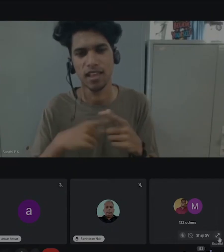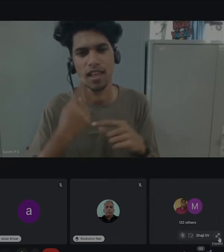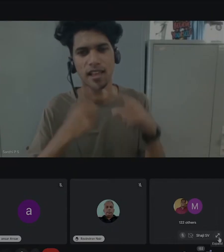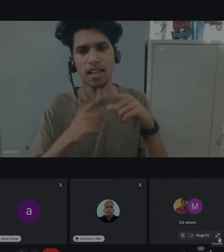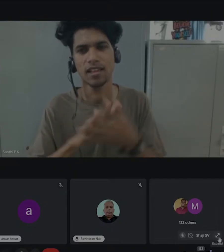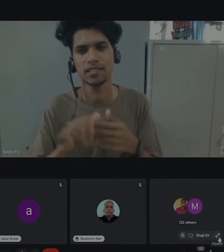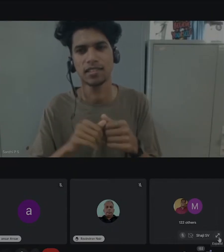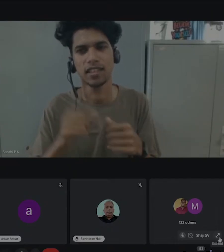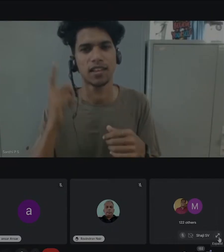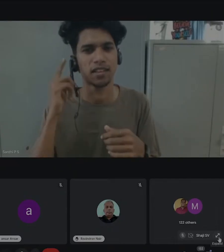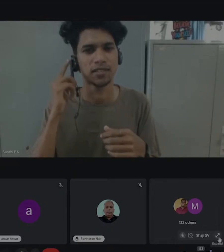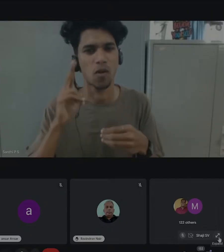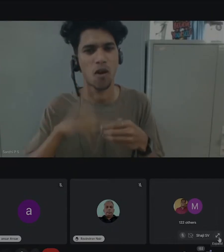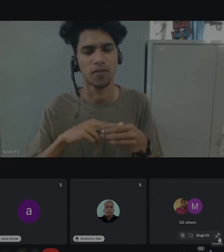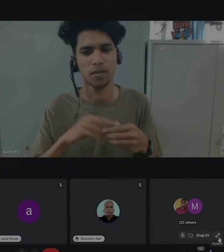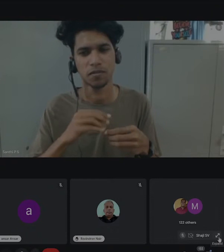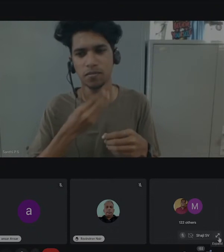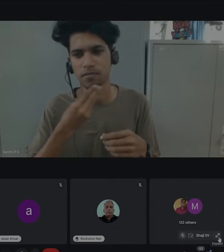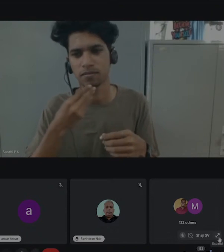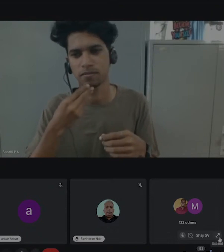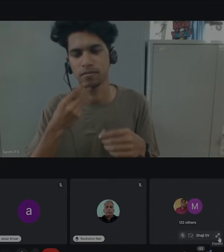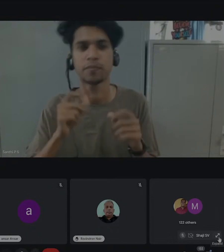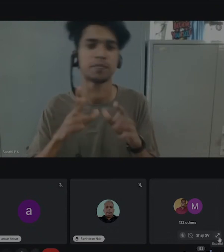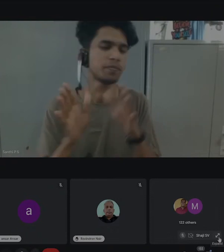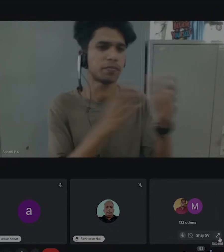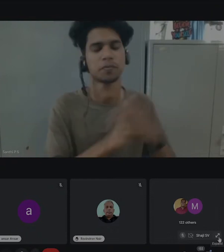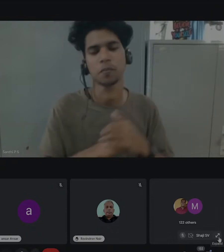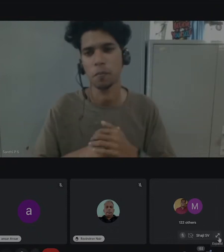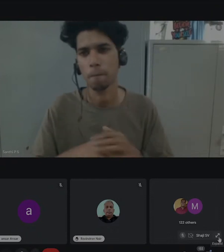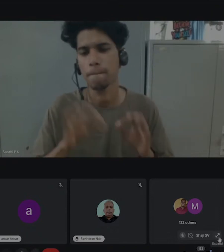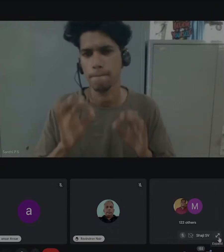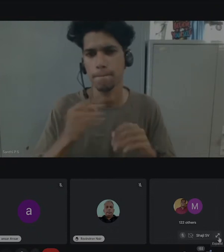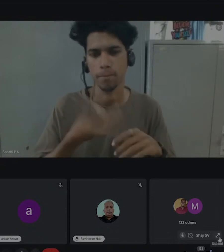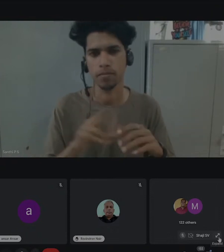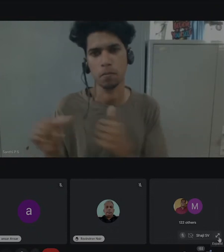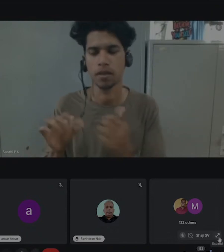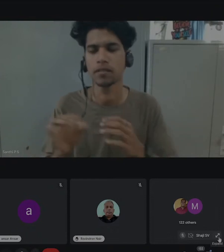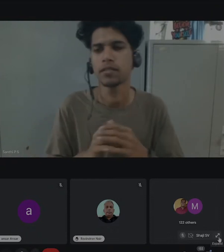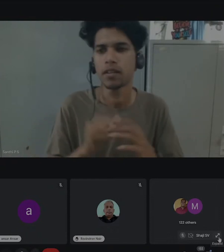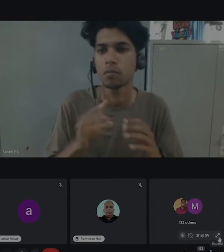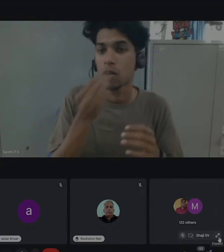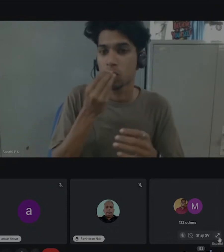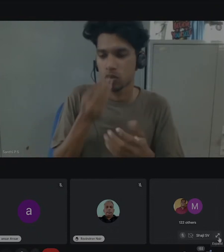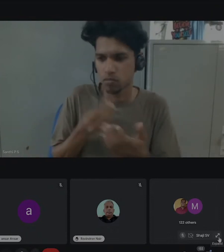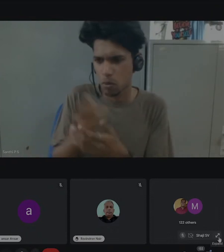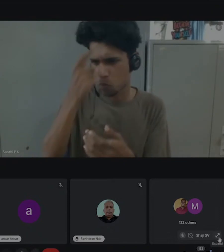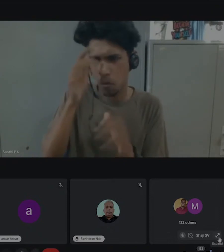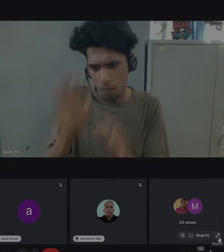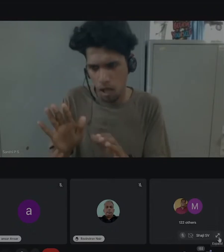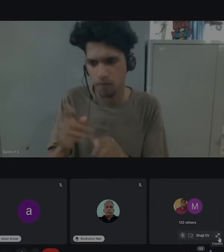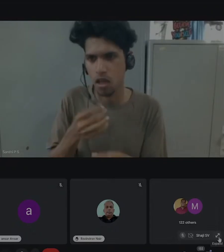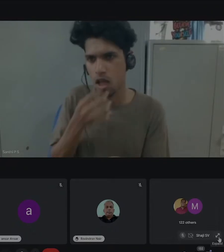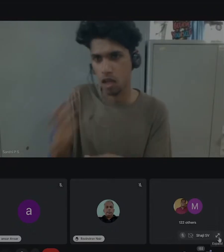അജിതകുമാരി മൈക്ക് ഒന്ന് ഓഫ് ചെയ്യാമോ? ഓക്കെ. നമ്മള് ഭക്ഷണം കഴിക്കാൻ ബുദ്ധിമുട്ടുണ്ടോ എന്ന് ചോദിച്ചു കഴിഞ്ഞാൽ ഇല്ല എന്നേ